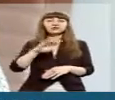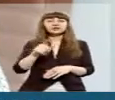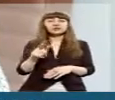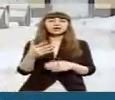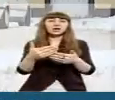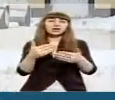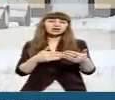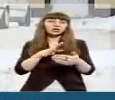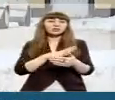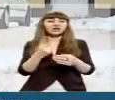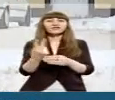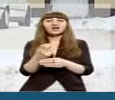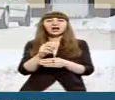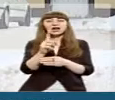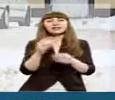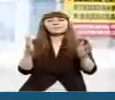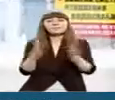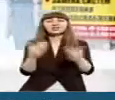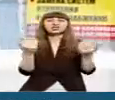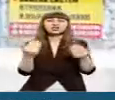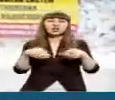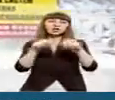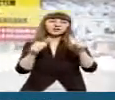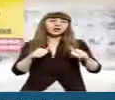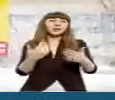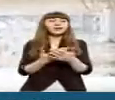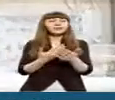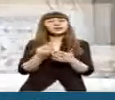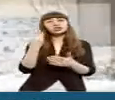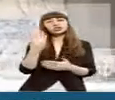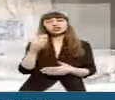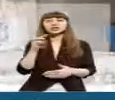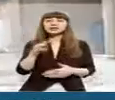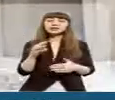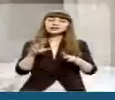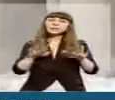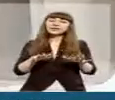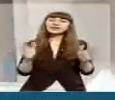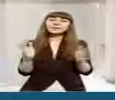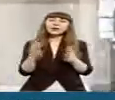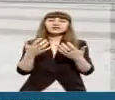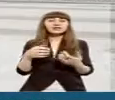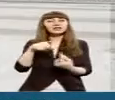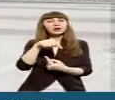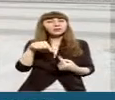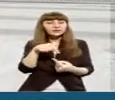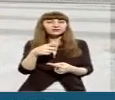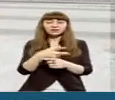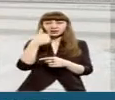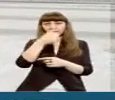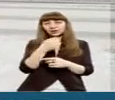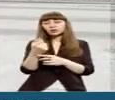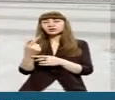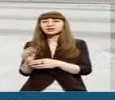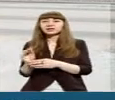аз болатын. Қазір ауданда 4000-ға жуық шағын және орта бизнес нысаны тіркелген. Биыл олардың қатары толға түспек. 43 бизнес